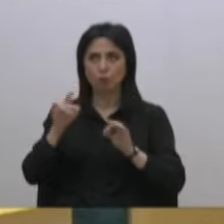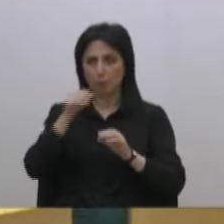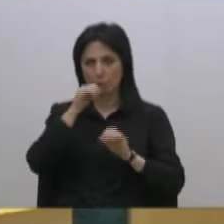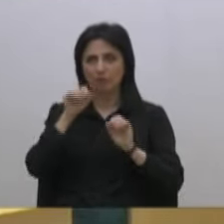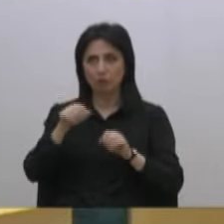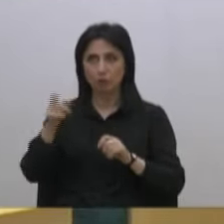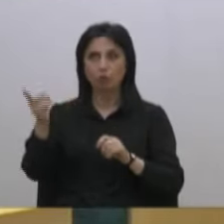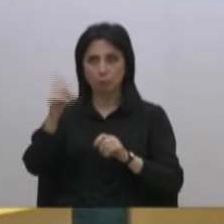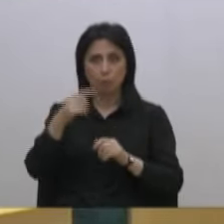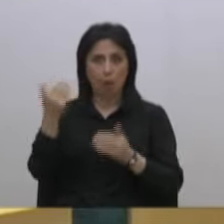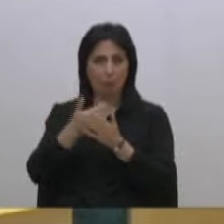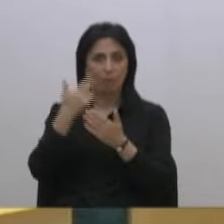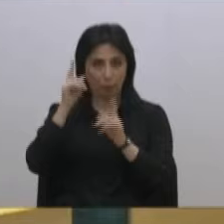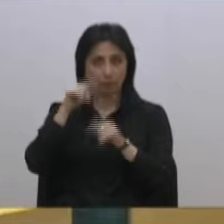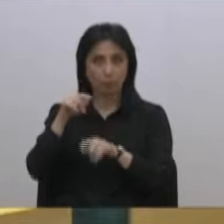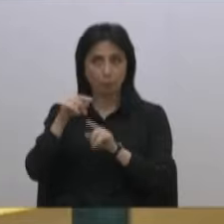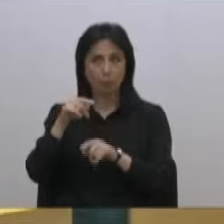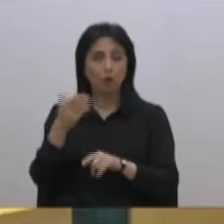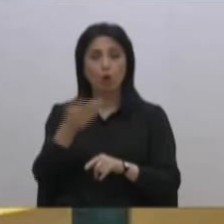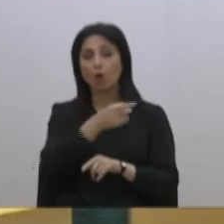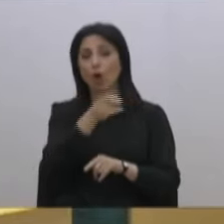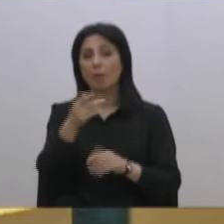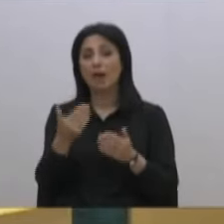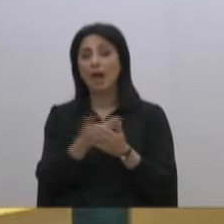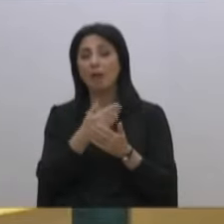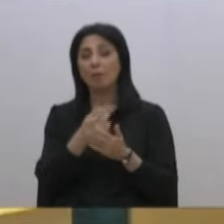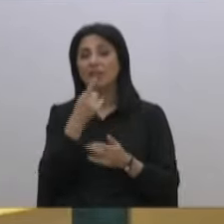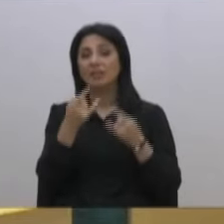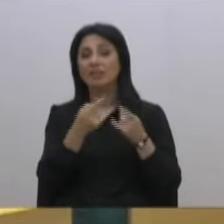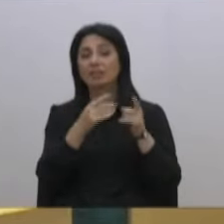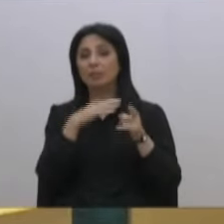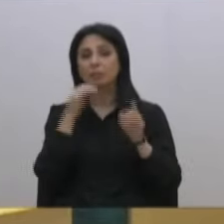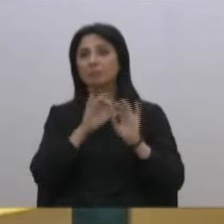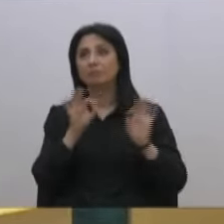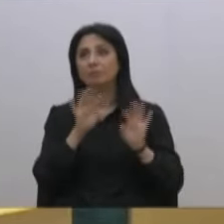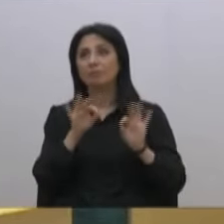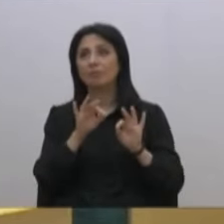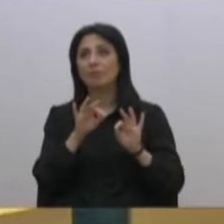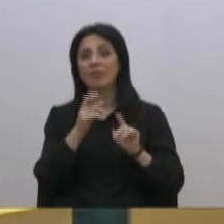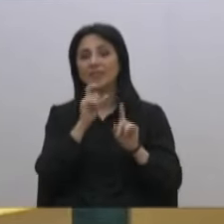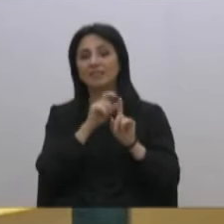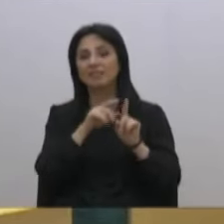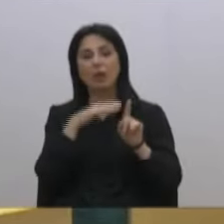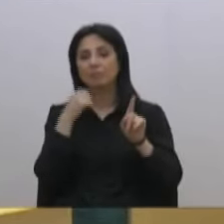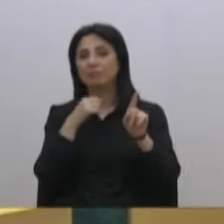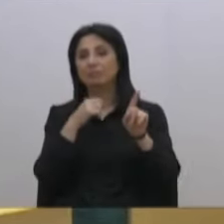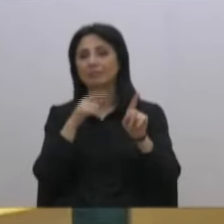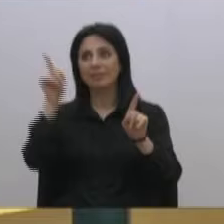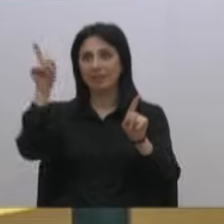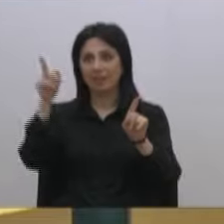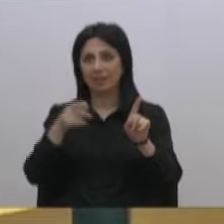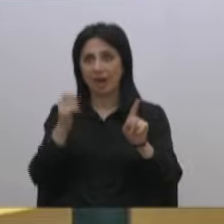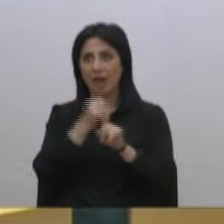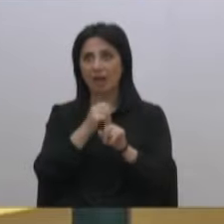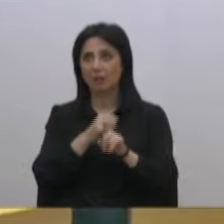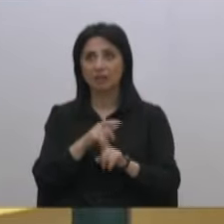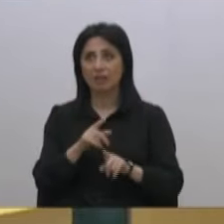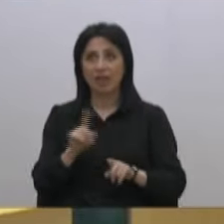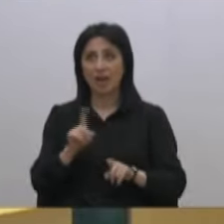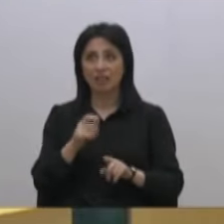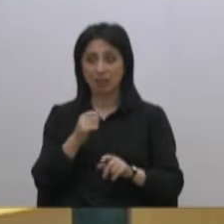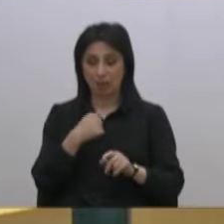საშუალებებს მოვლილია ამ ამბავს უკვე დღეს, რომელიმეს ერთი სიტყვა თუდაც და ამასთან დაკავშირებით. აწირასაცავი